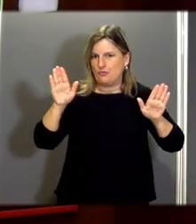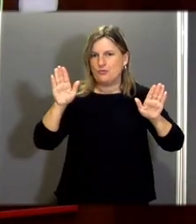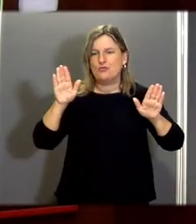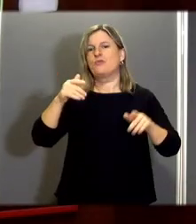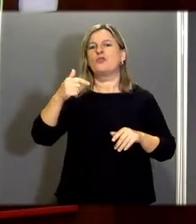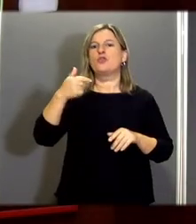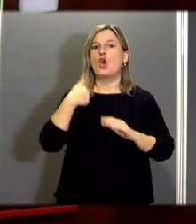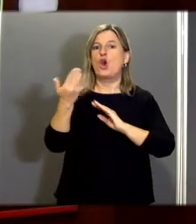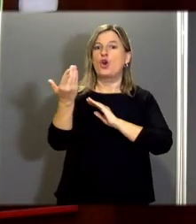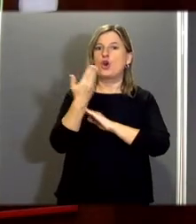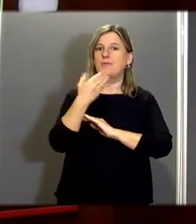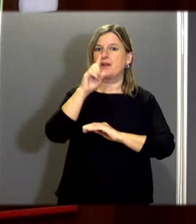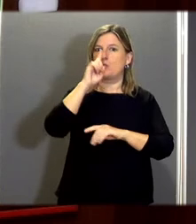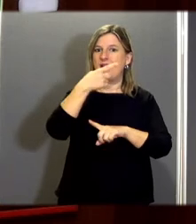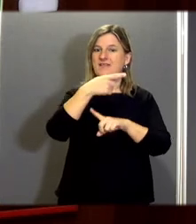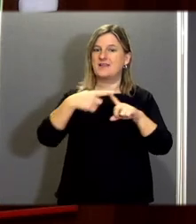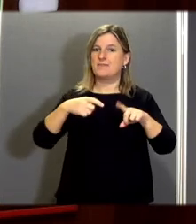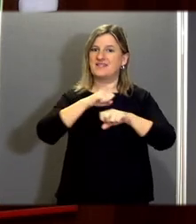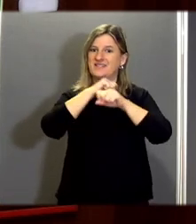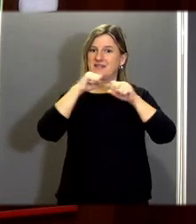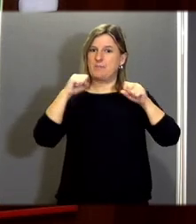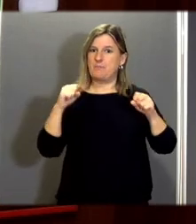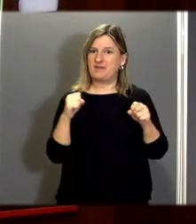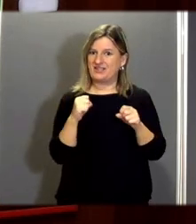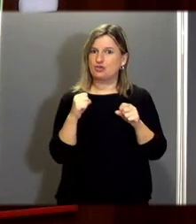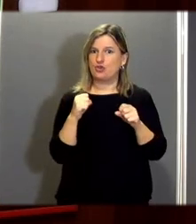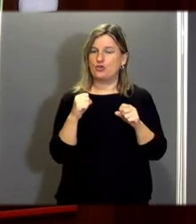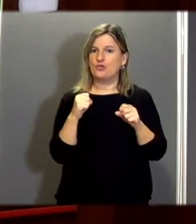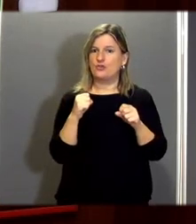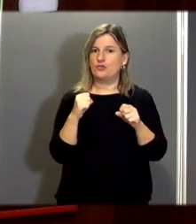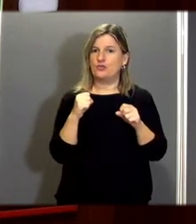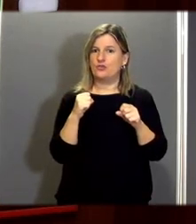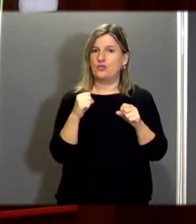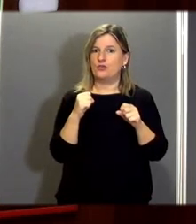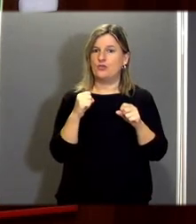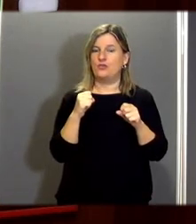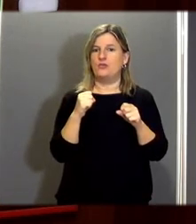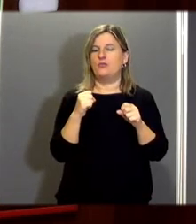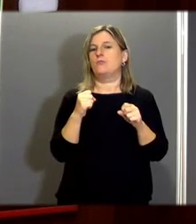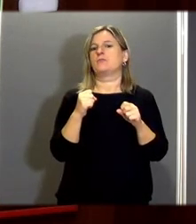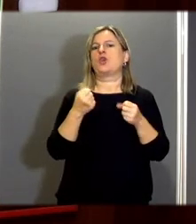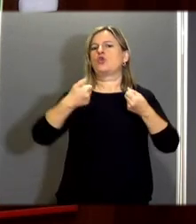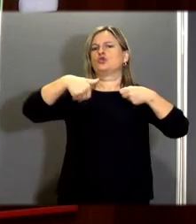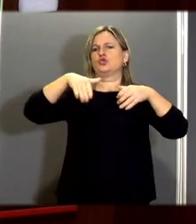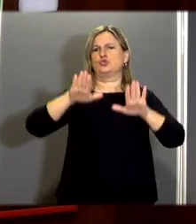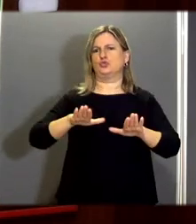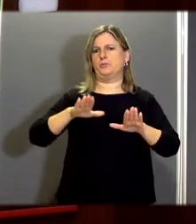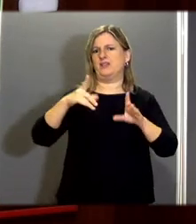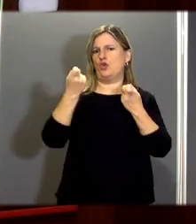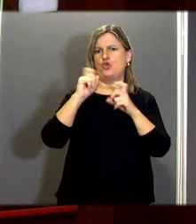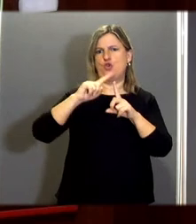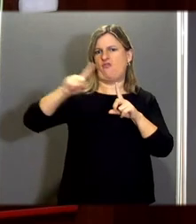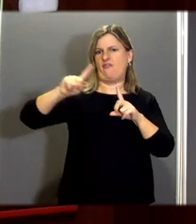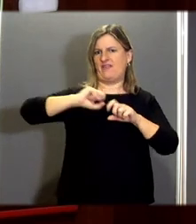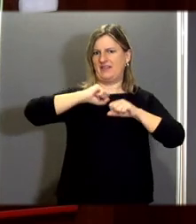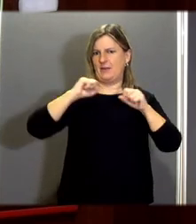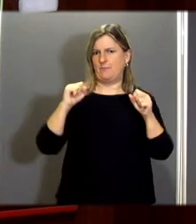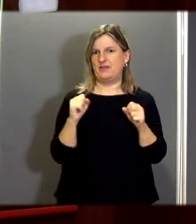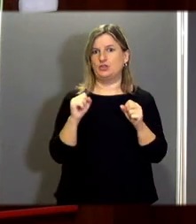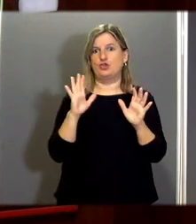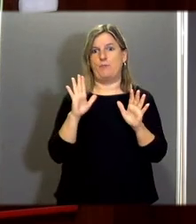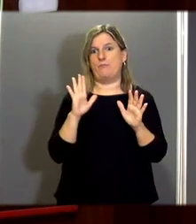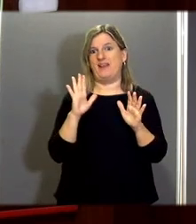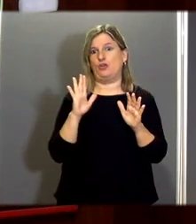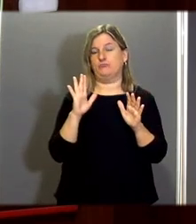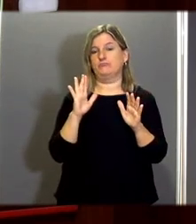La meva condemna és 1 any i mig de presó, amb suspesa la meva entrada a presó, tot i així, tècnicament l'estic